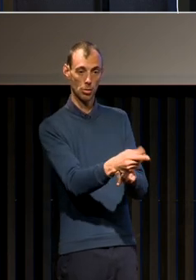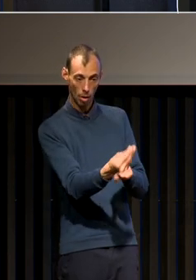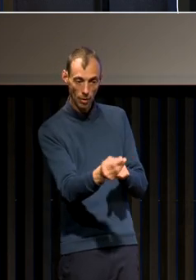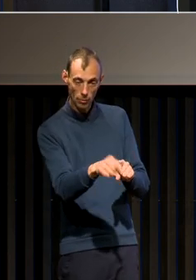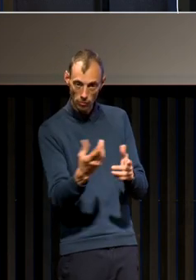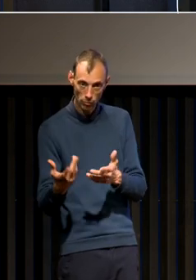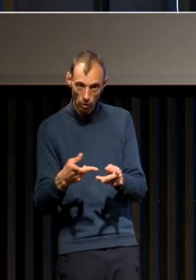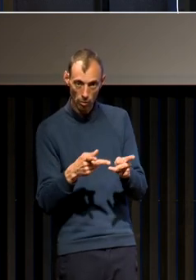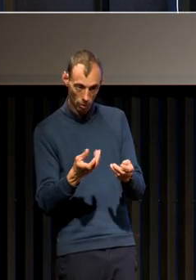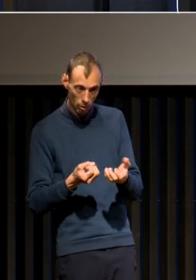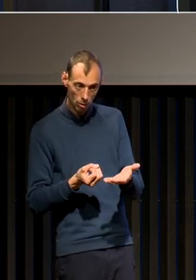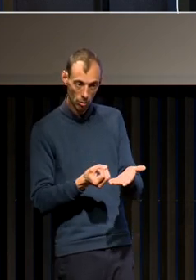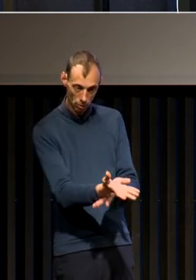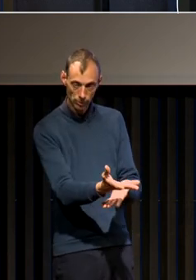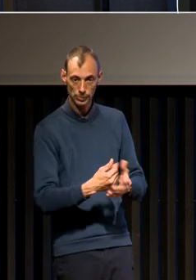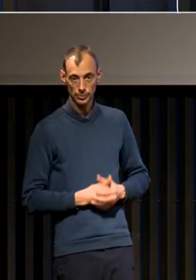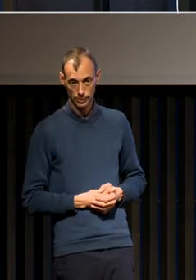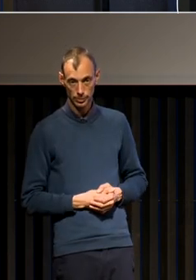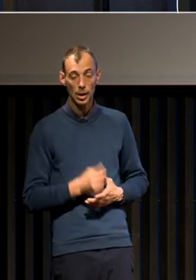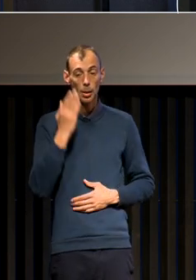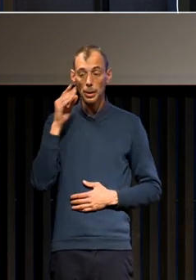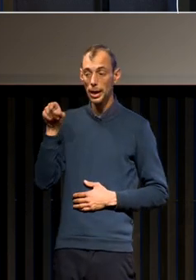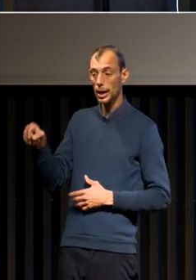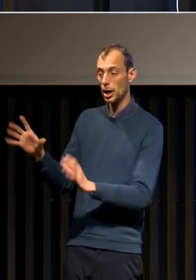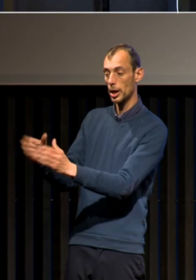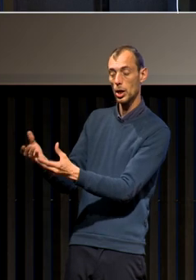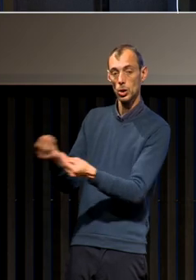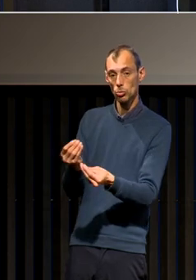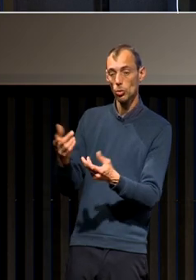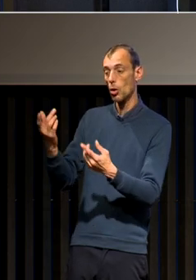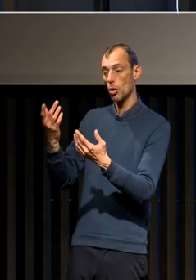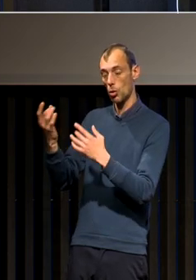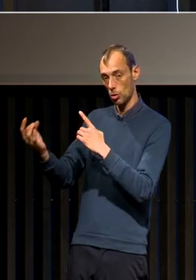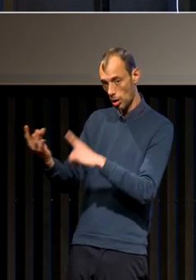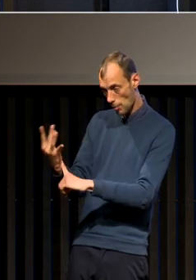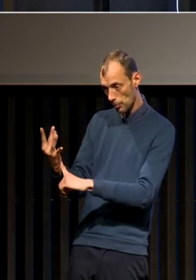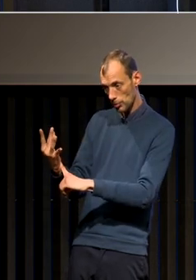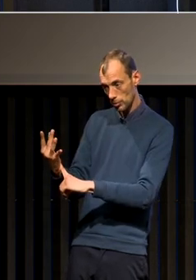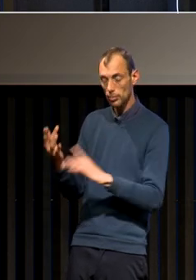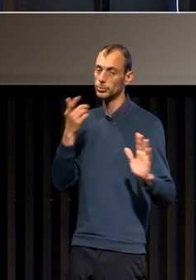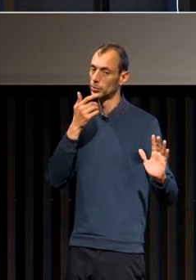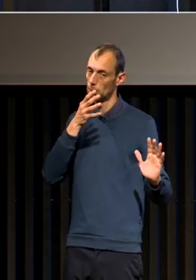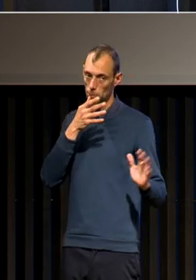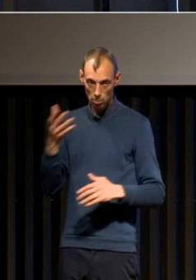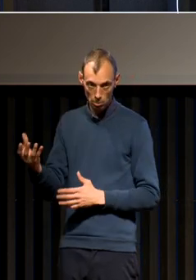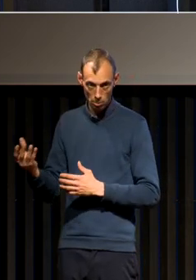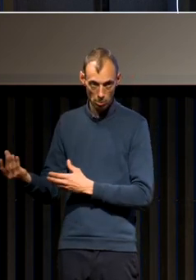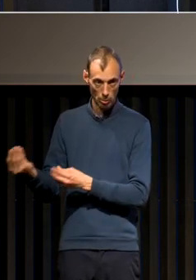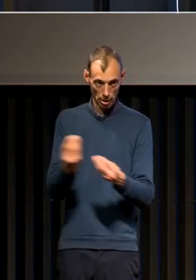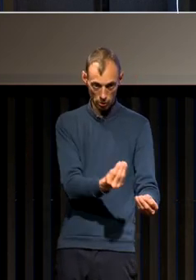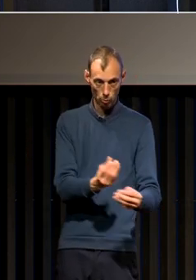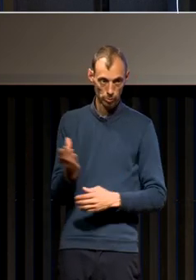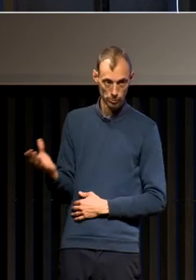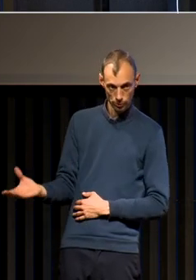Si le donneur refuse, il ne peut pas être donneur. À partir du